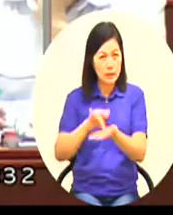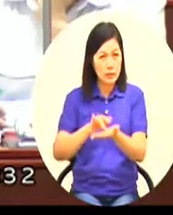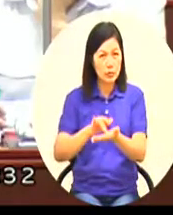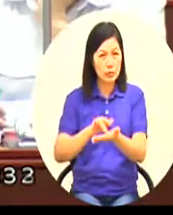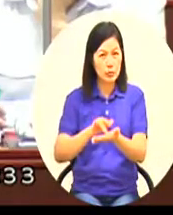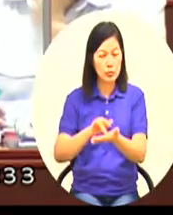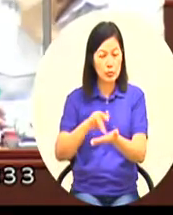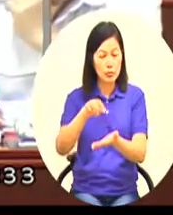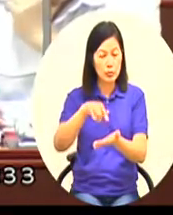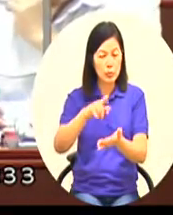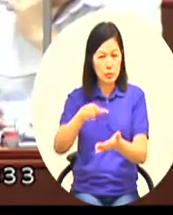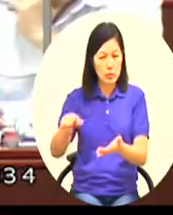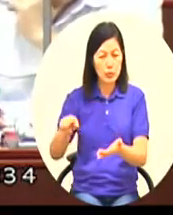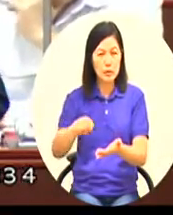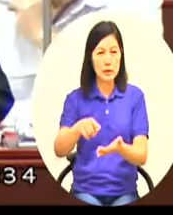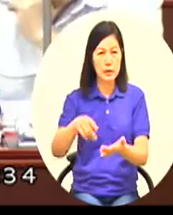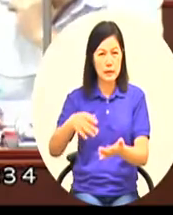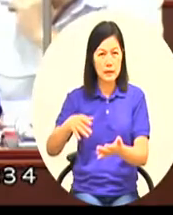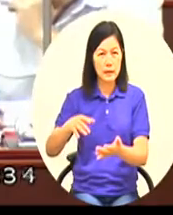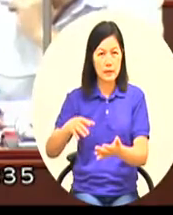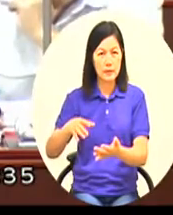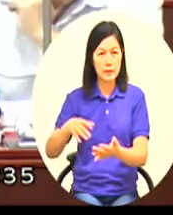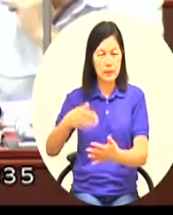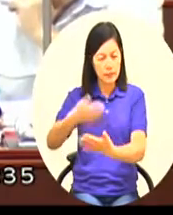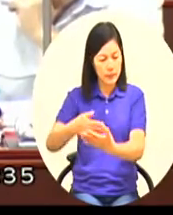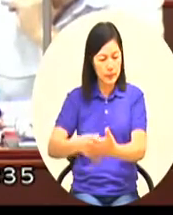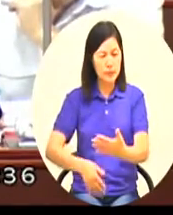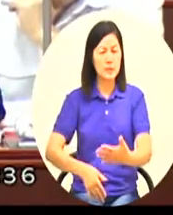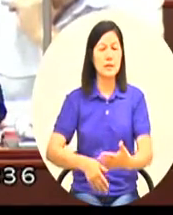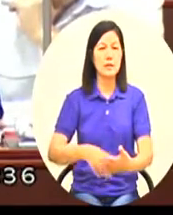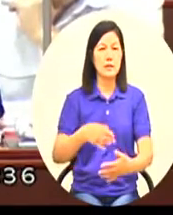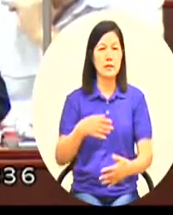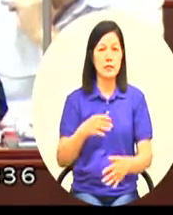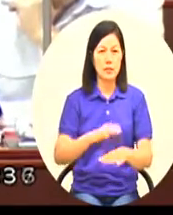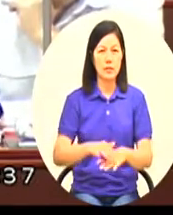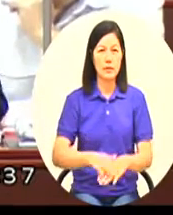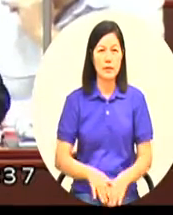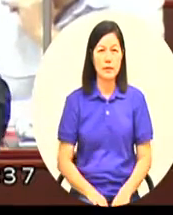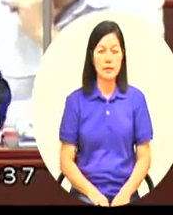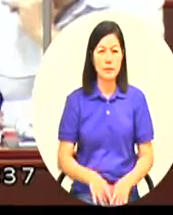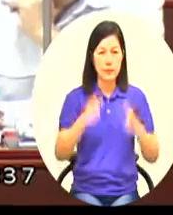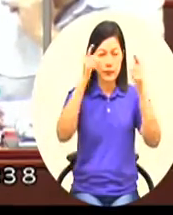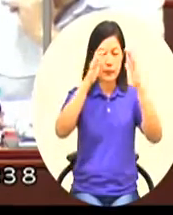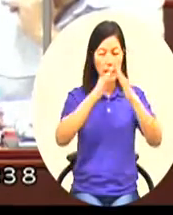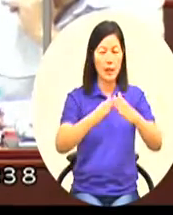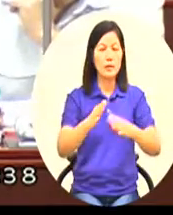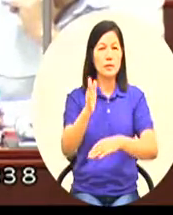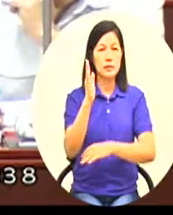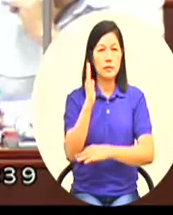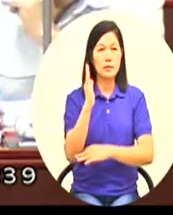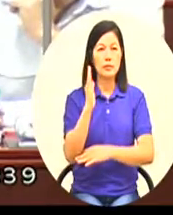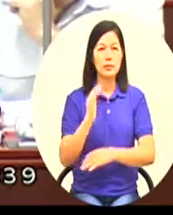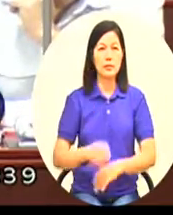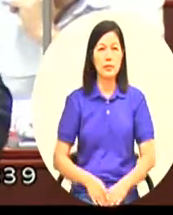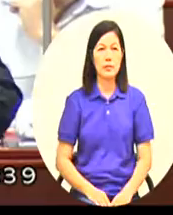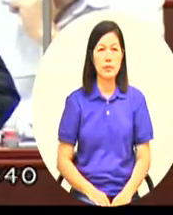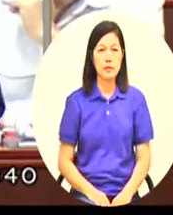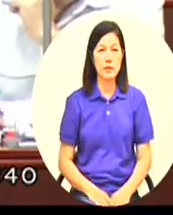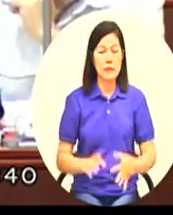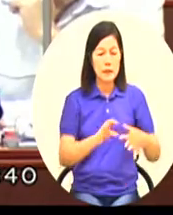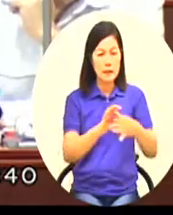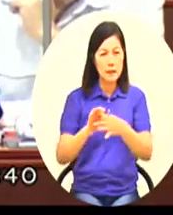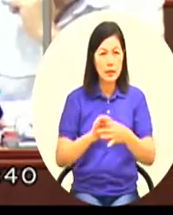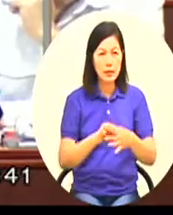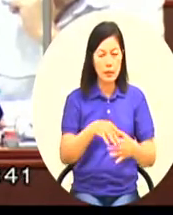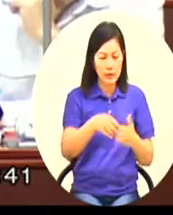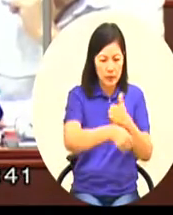制下来。所以我们警察局啊，在高雄市政府，我们市政府的相关的一个单